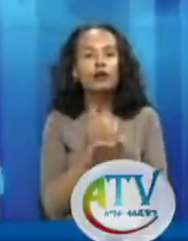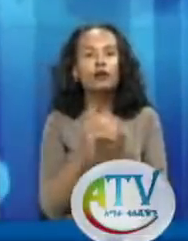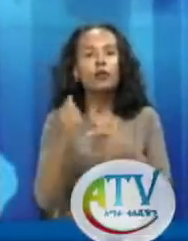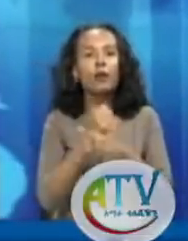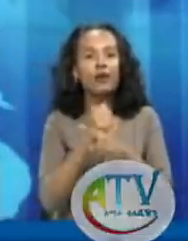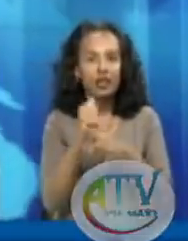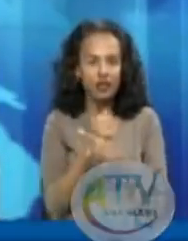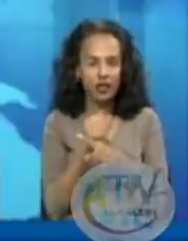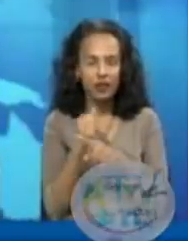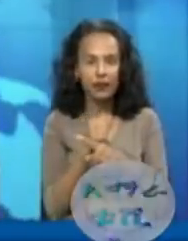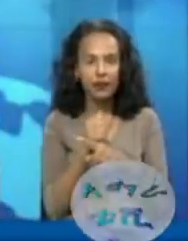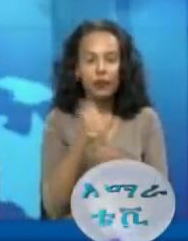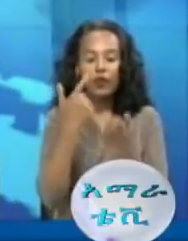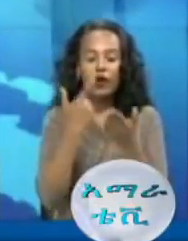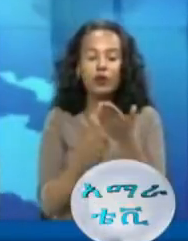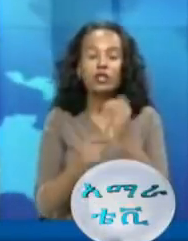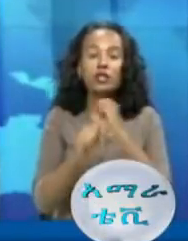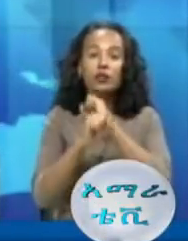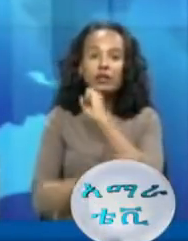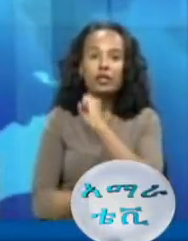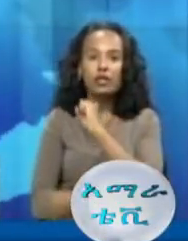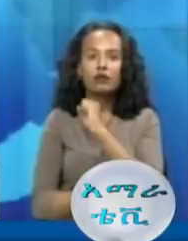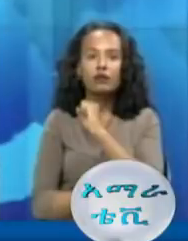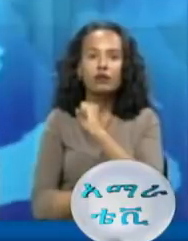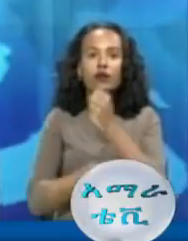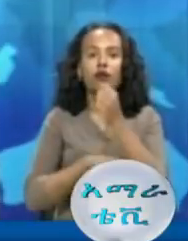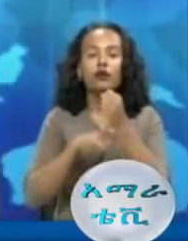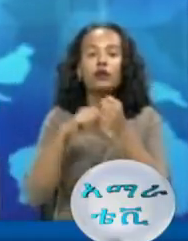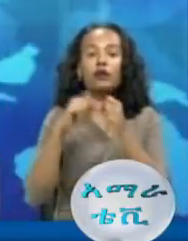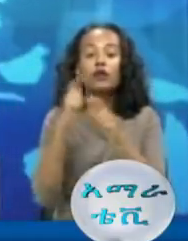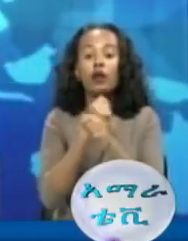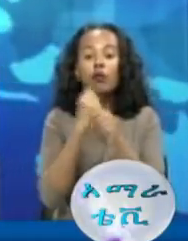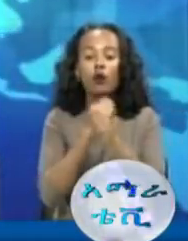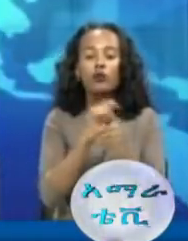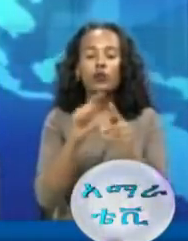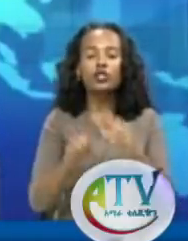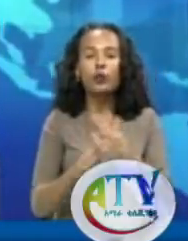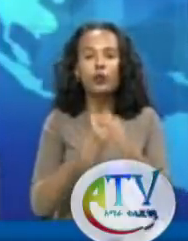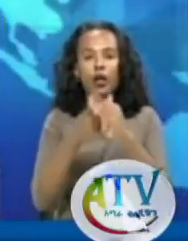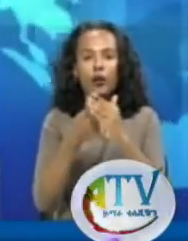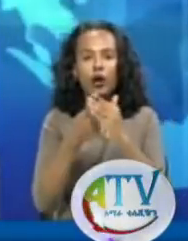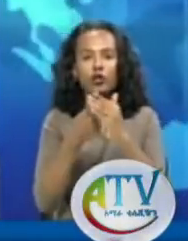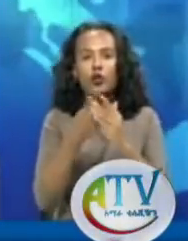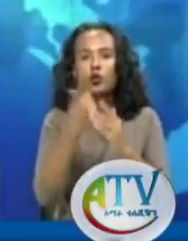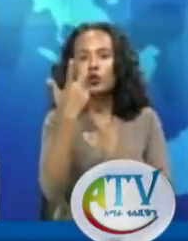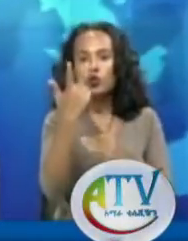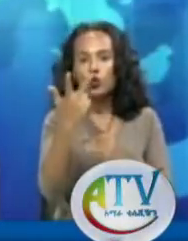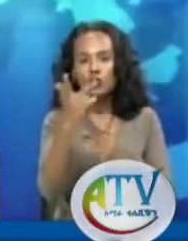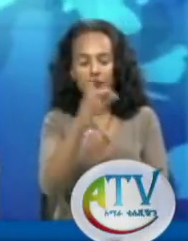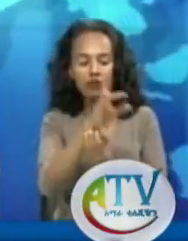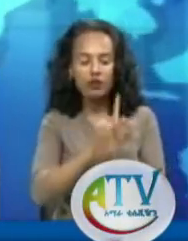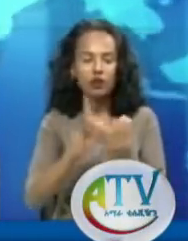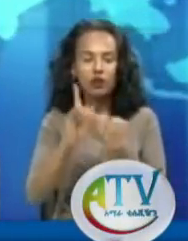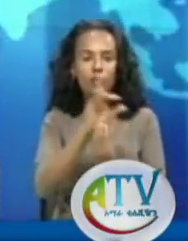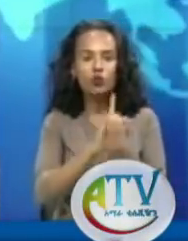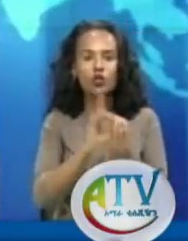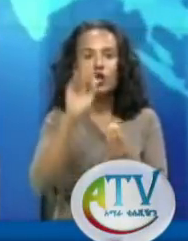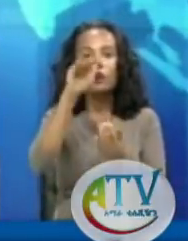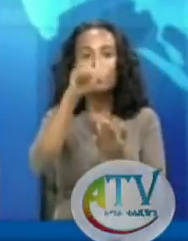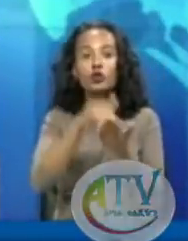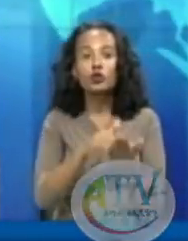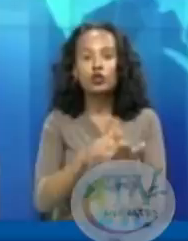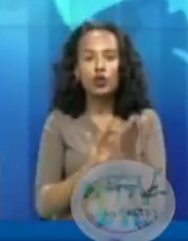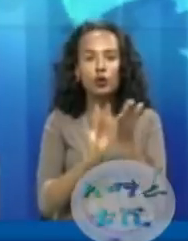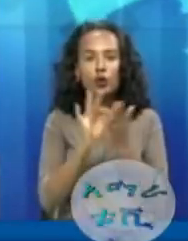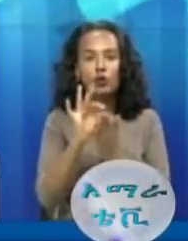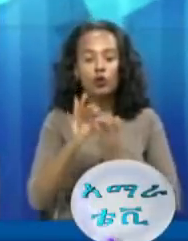ለማሳደግ። በዚህ መሰረት ተግባሩ በተጀመረባቸው 3 ክልሎች በሺዎች